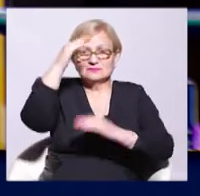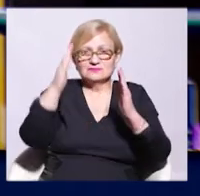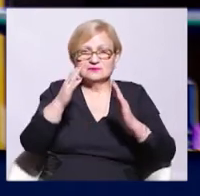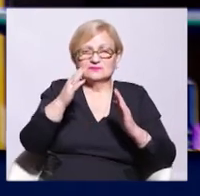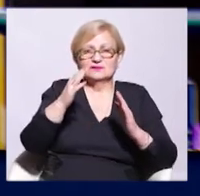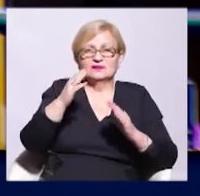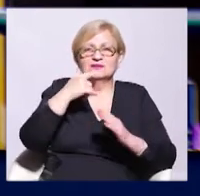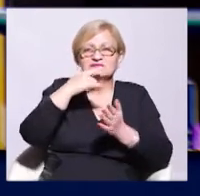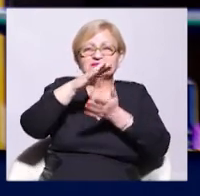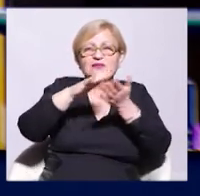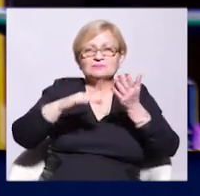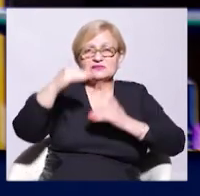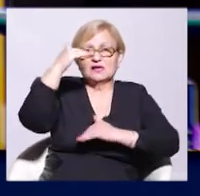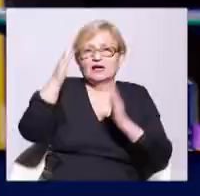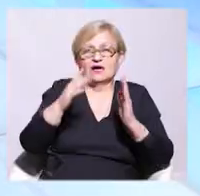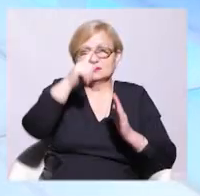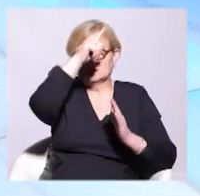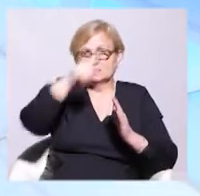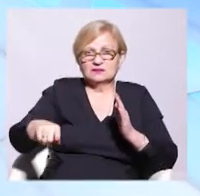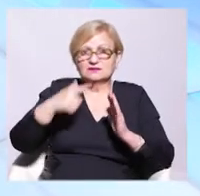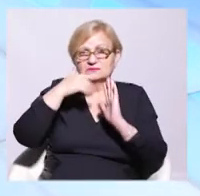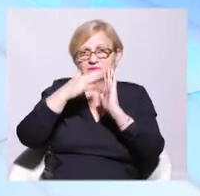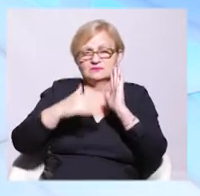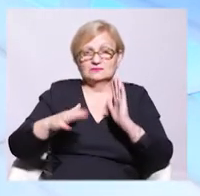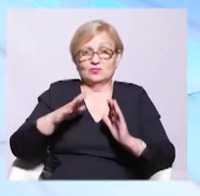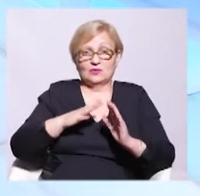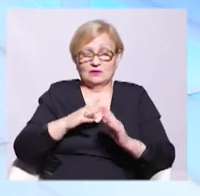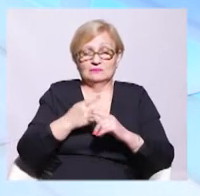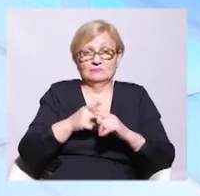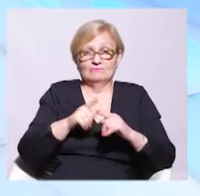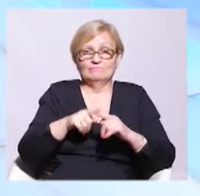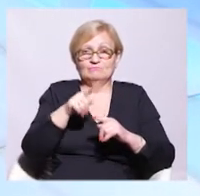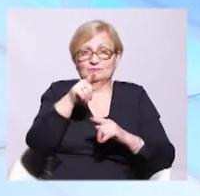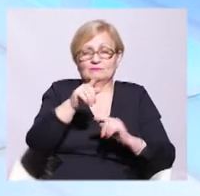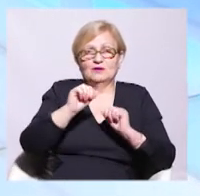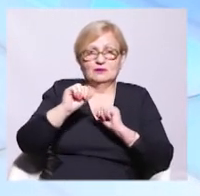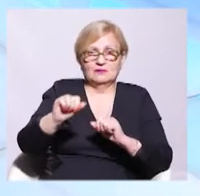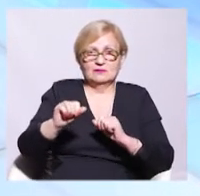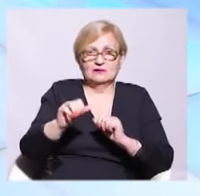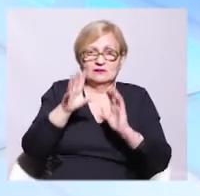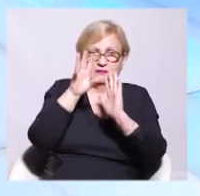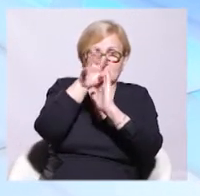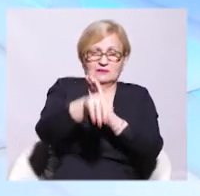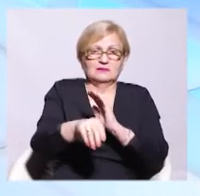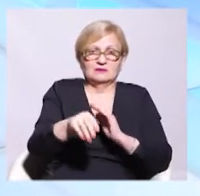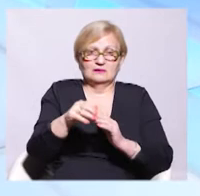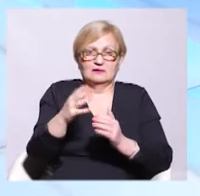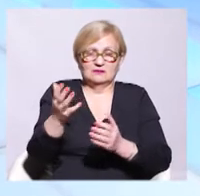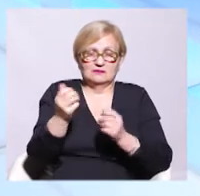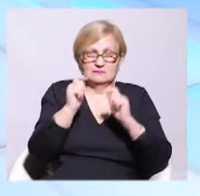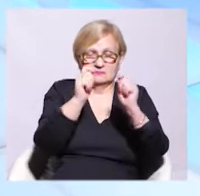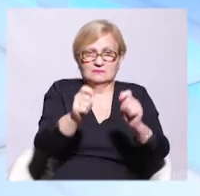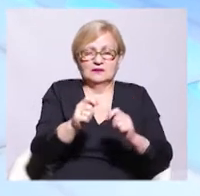დაჭრილი სისხლმდინარე ღვთისმშობელი მიადგება და მათ მფარველად კარიბჭეში დაიდებს